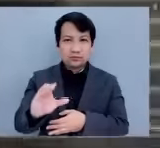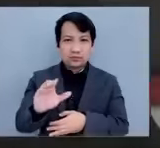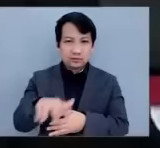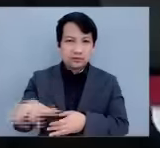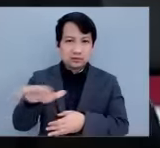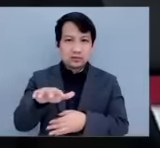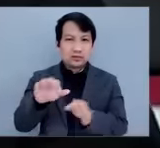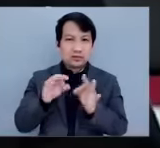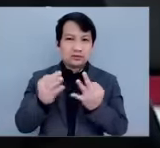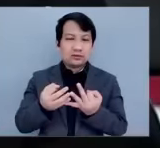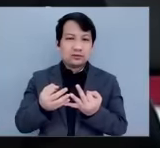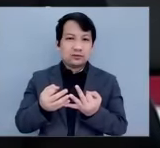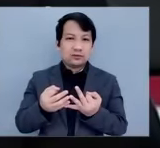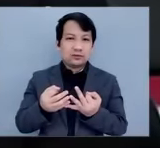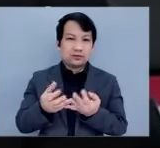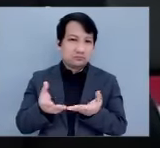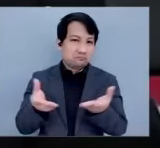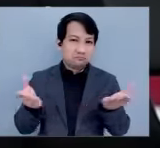family,